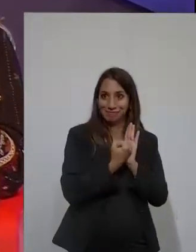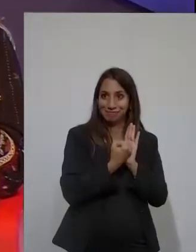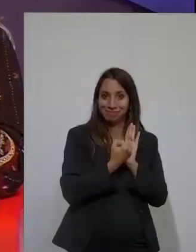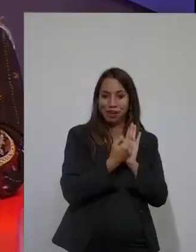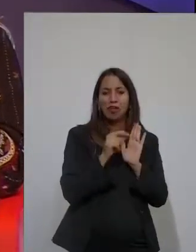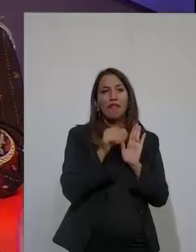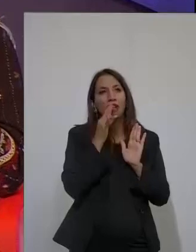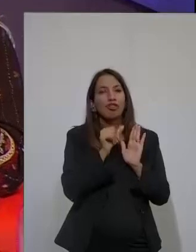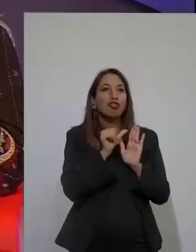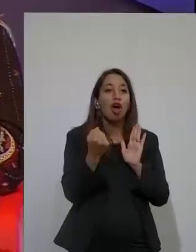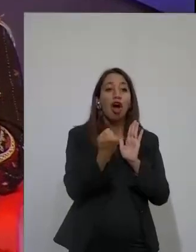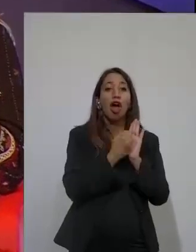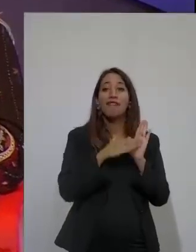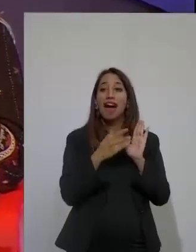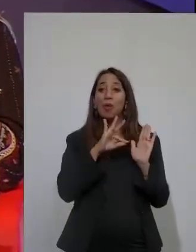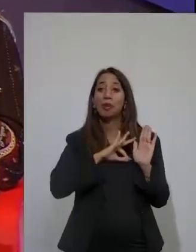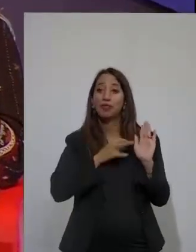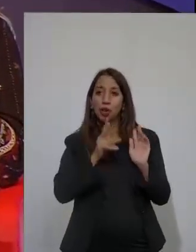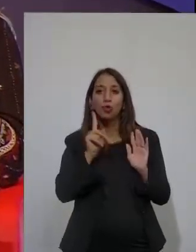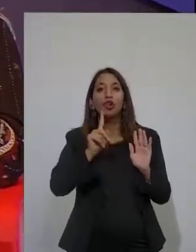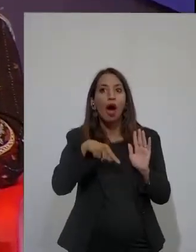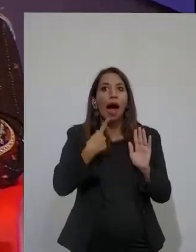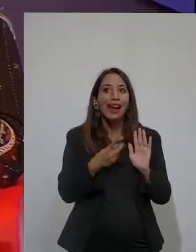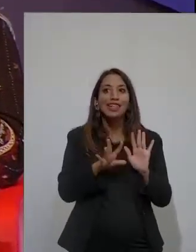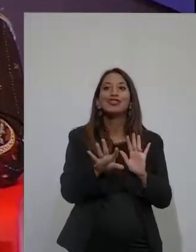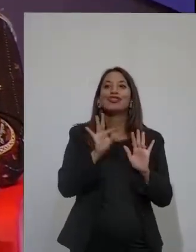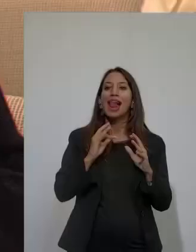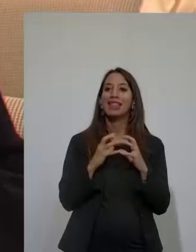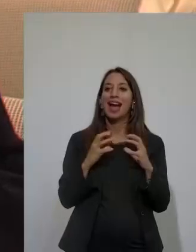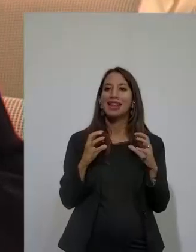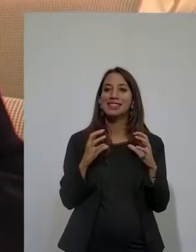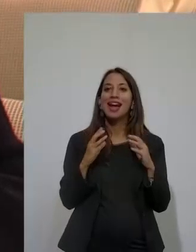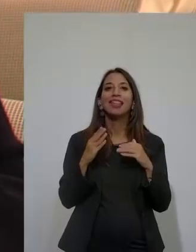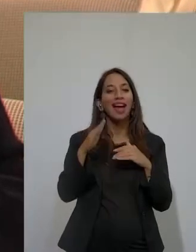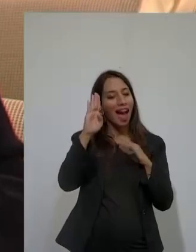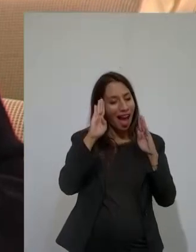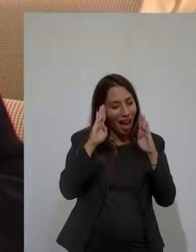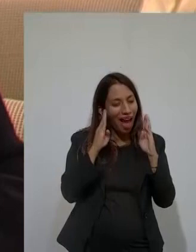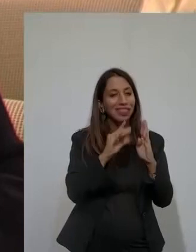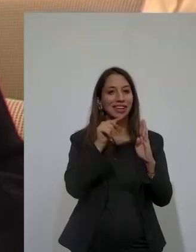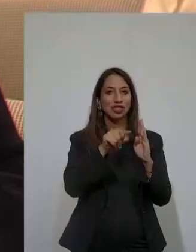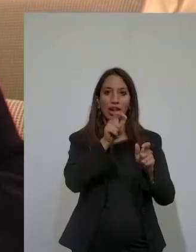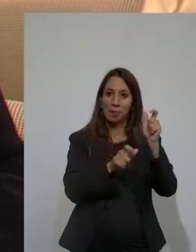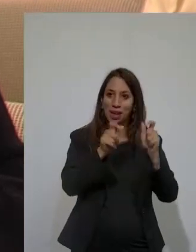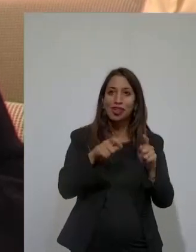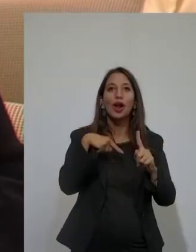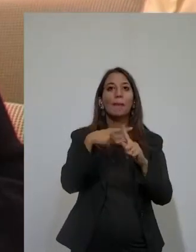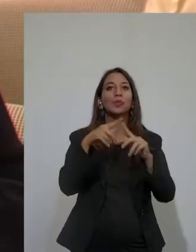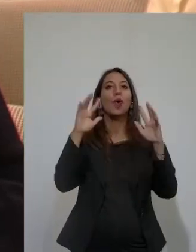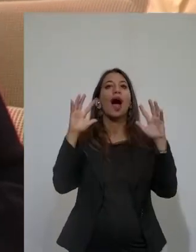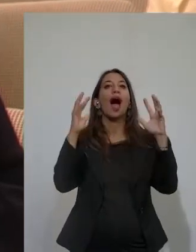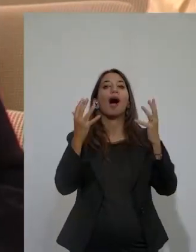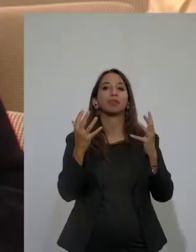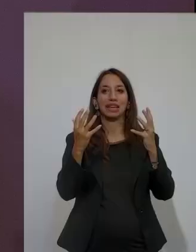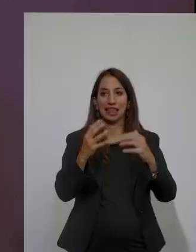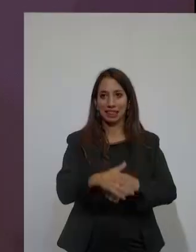profitto, ma anche sotto il profilo dell'impatto delle scelte aziendali sull'impatto sulle persone e sull'ambiente. Detto